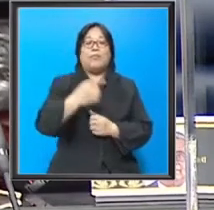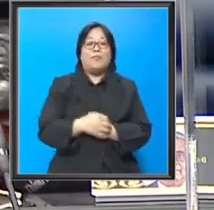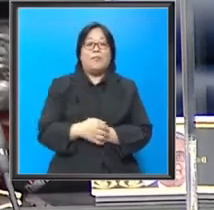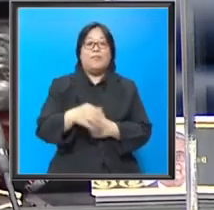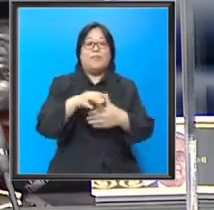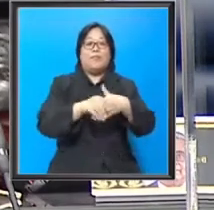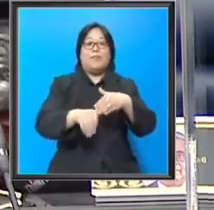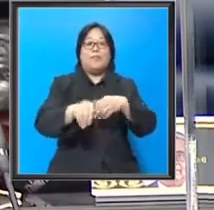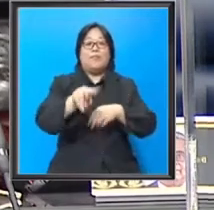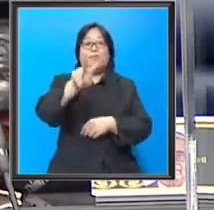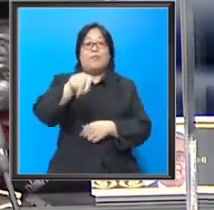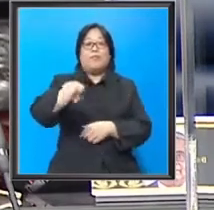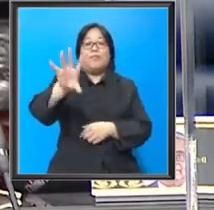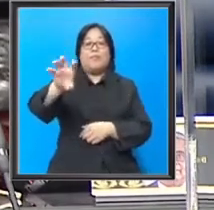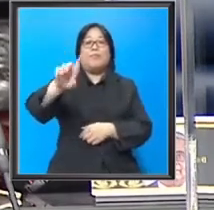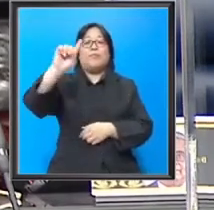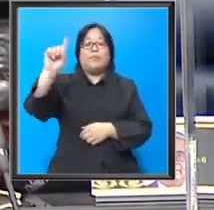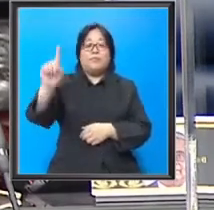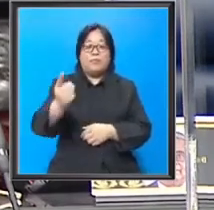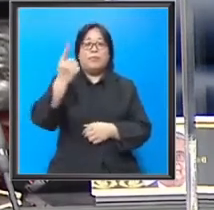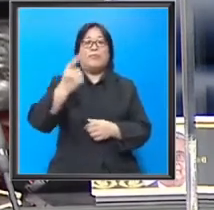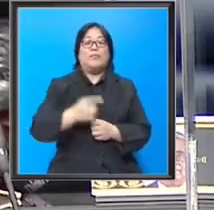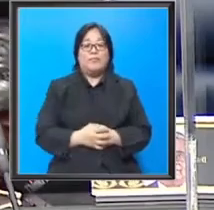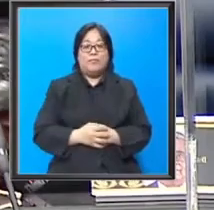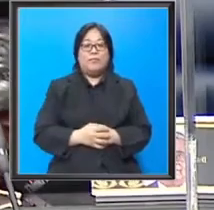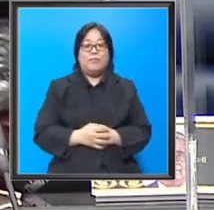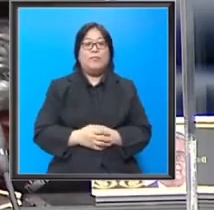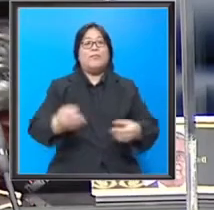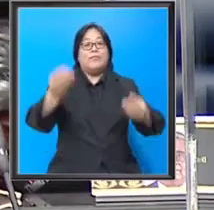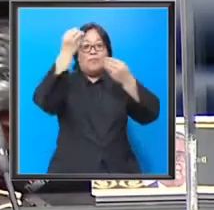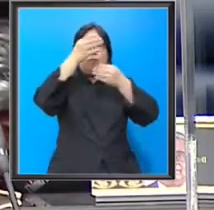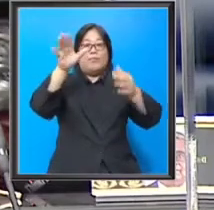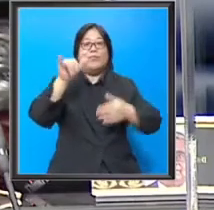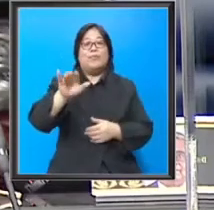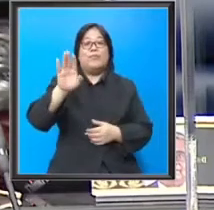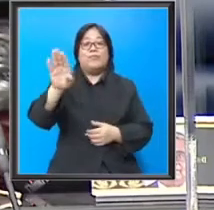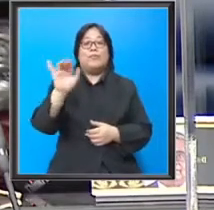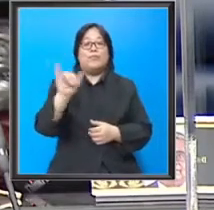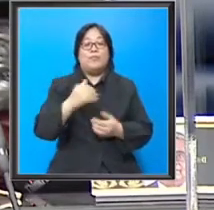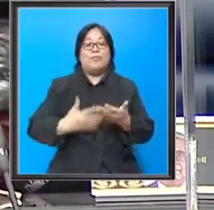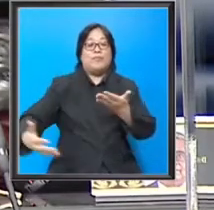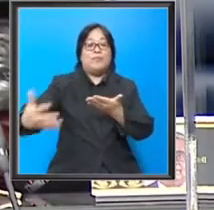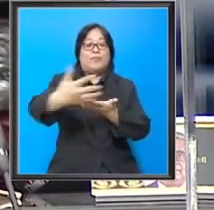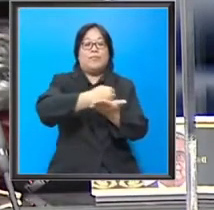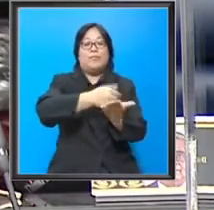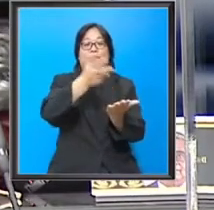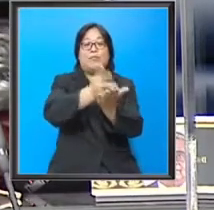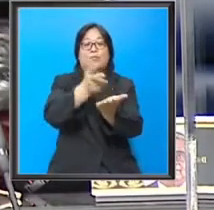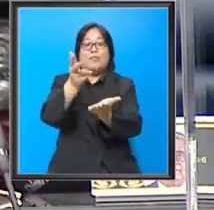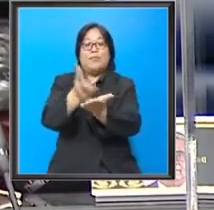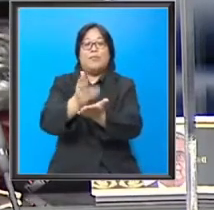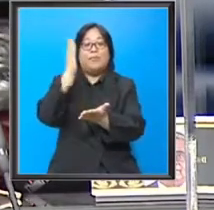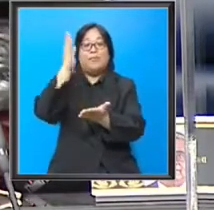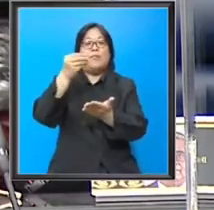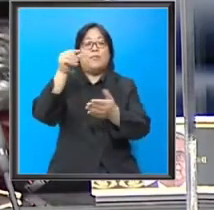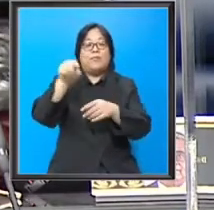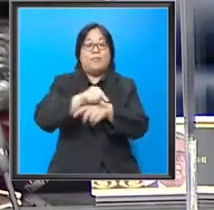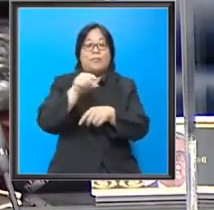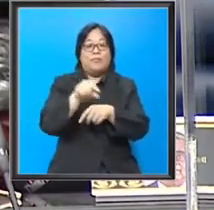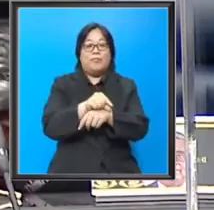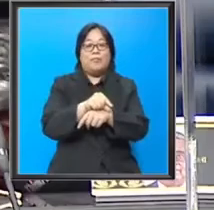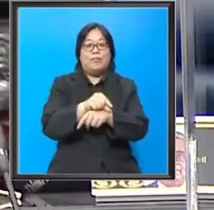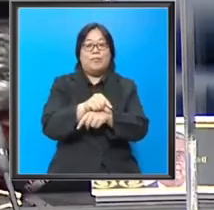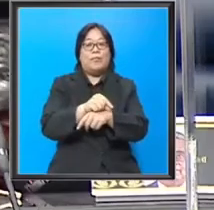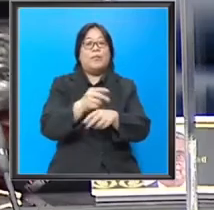sebanyak 2000 it 50.sin saja untuk makluman yang berformat juga kutipan parkir ini akan digunakan untuk